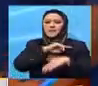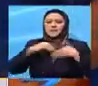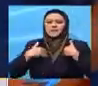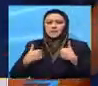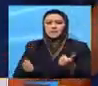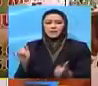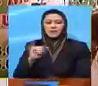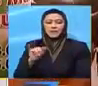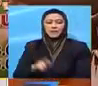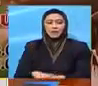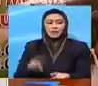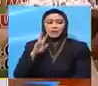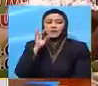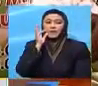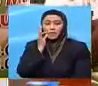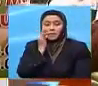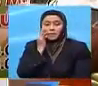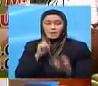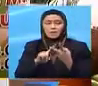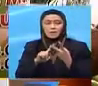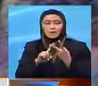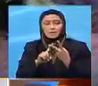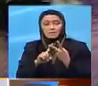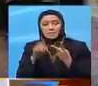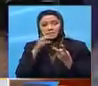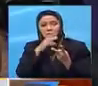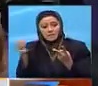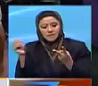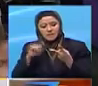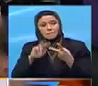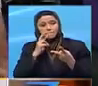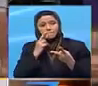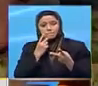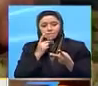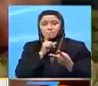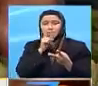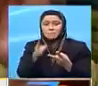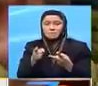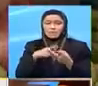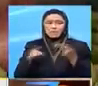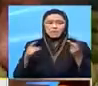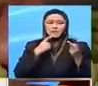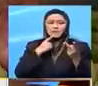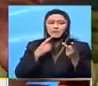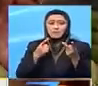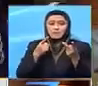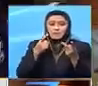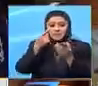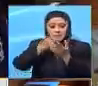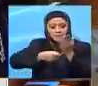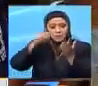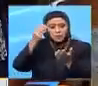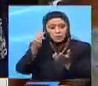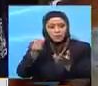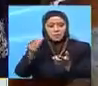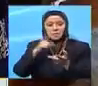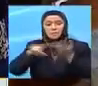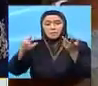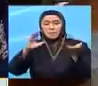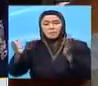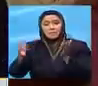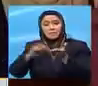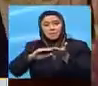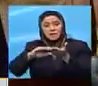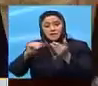mempunyai kandungan vitamin yang lebih tinggi serta harga murah berbanding yang diimport. Pengambilan lebih banyak buah-buahan dan sayuran